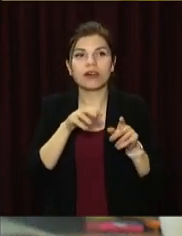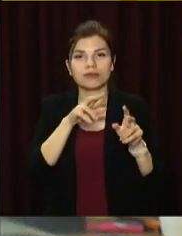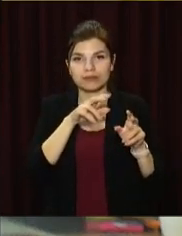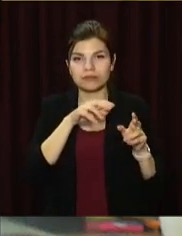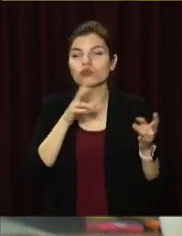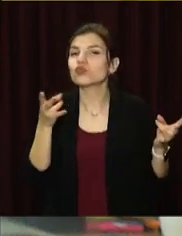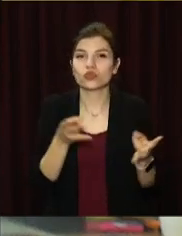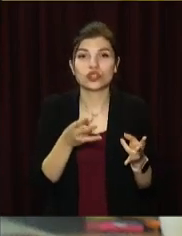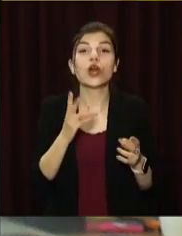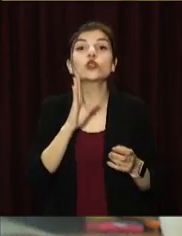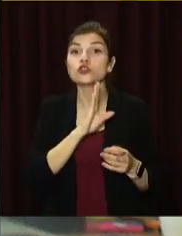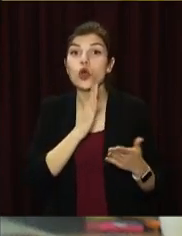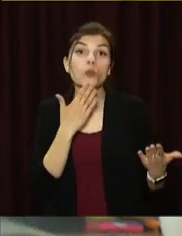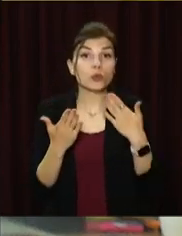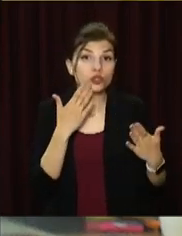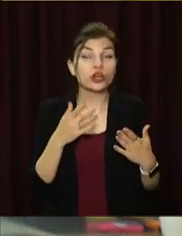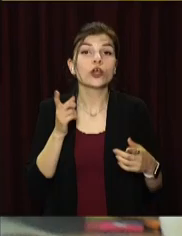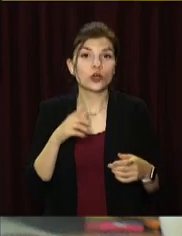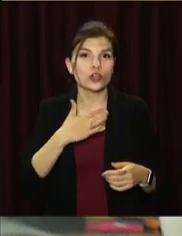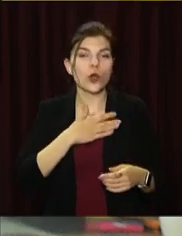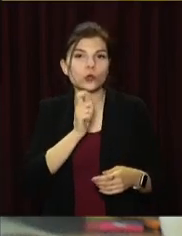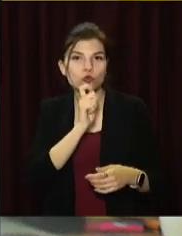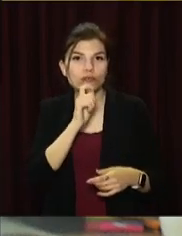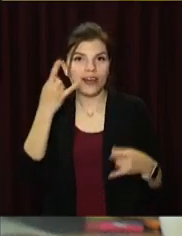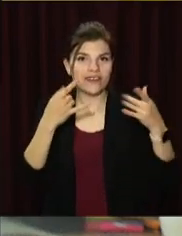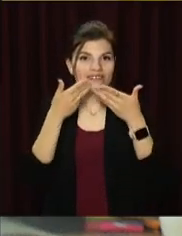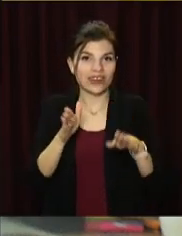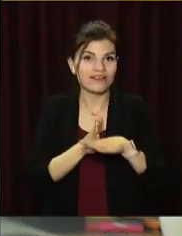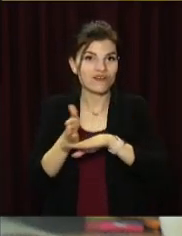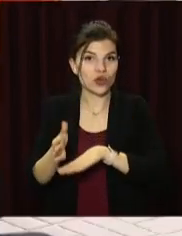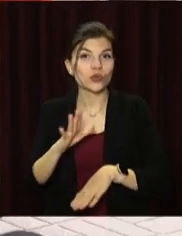потрібні. Із жінками поспілкувалися і журналісти «Відкритого».